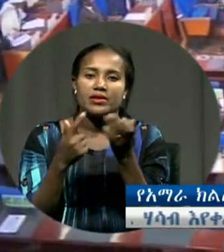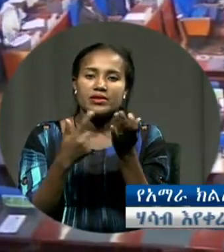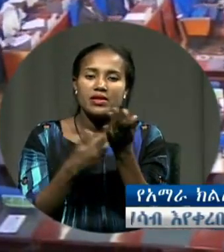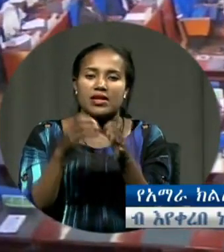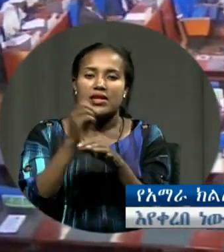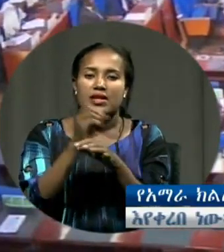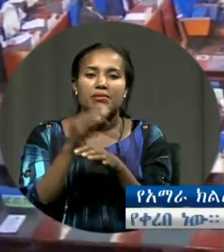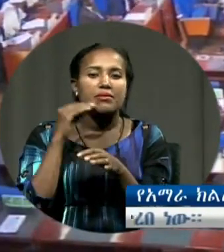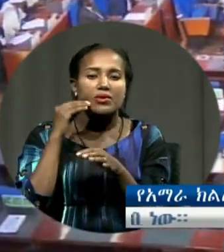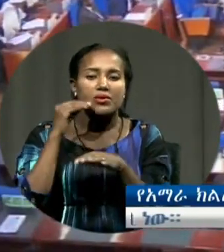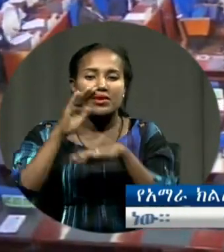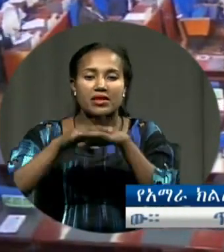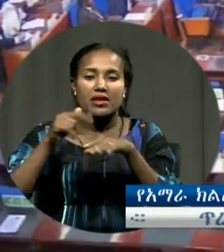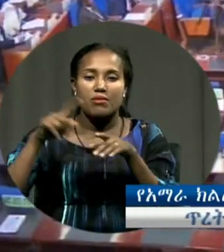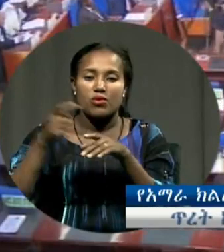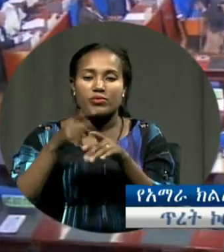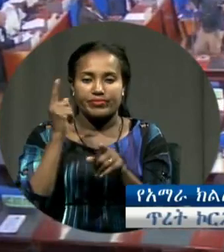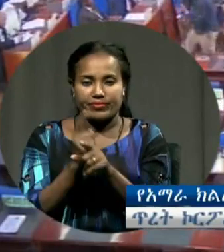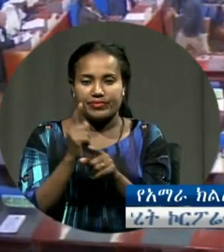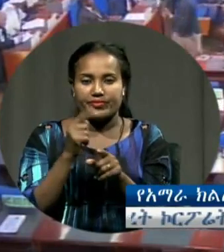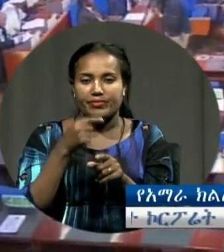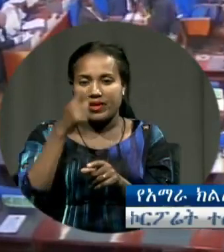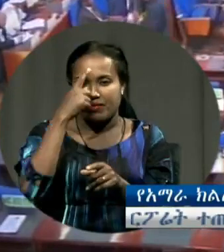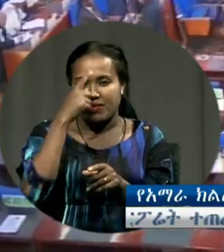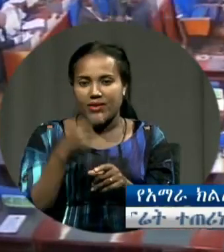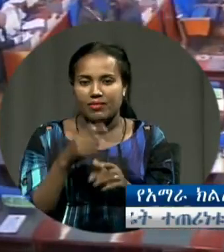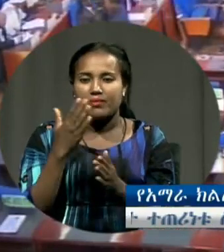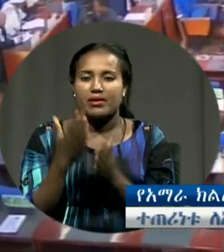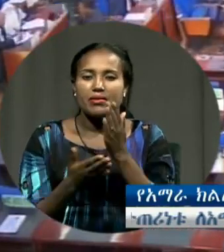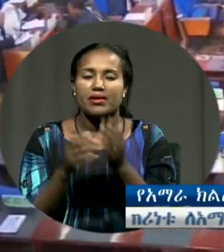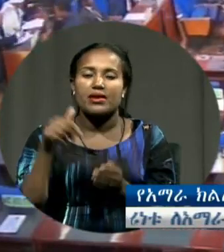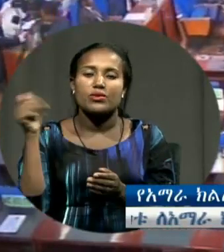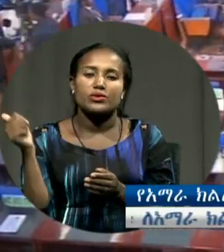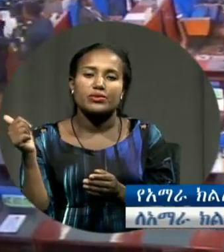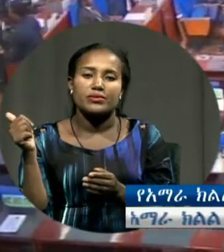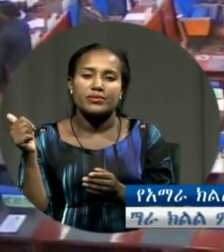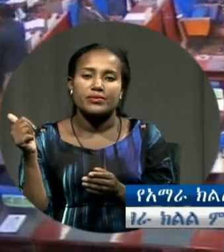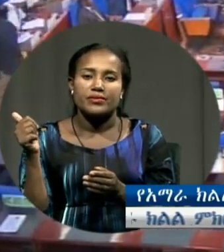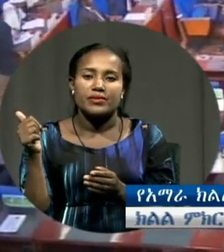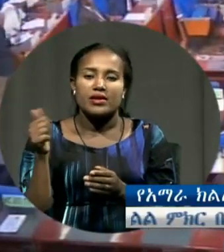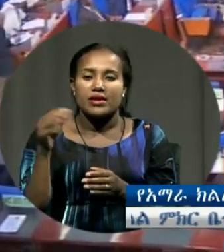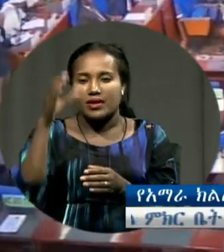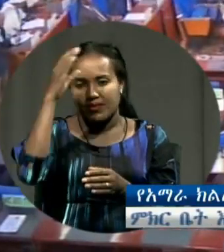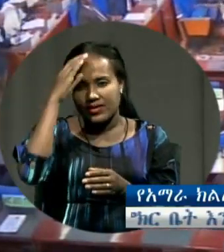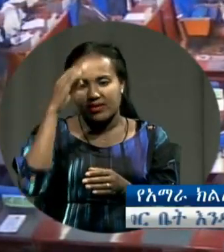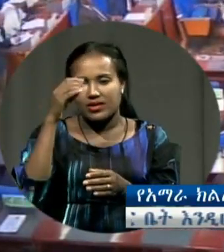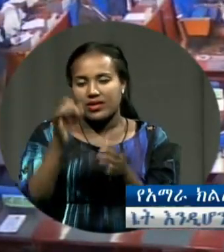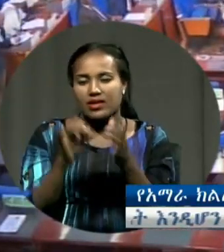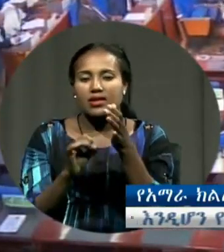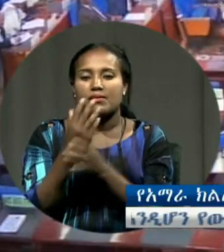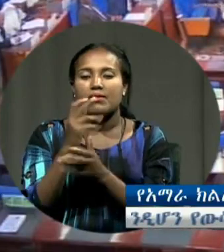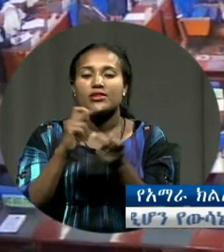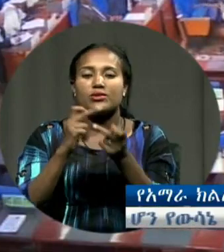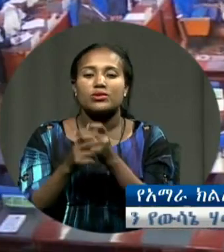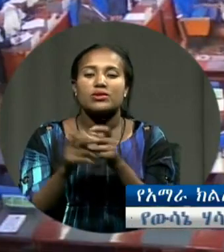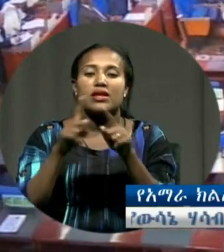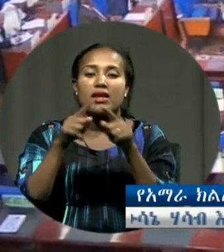ለምክር ቤት ተጠሪ መሆኑ ተገቢ ነው ብዬ ያለው ናልባ ከሌሎችም የመንግስት ማድረጃዎች ይለያል ብዬ